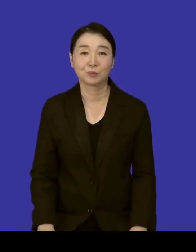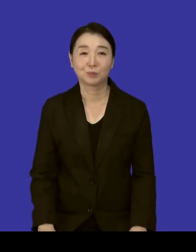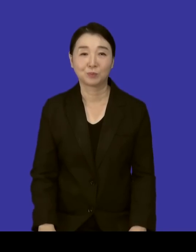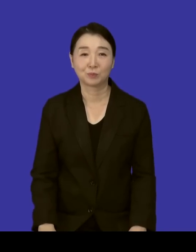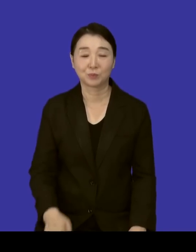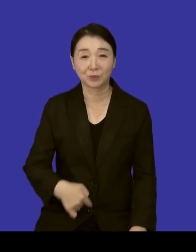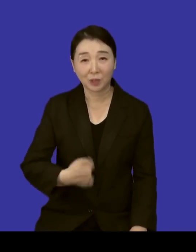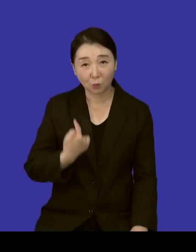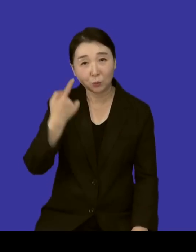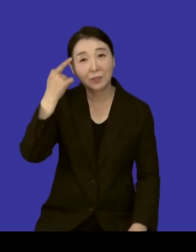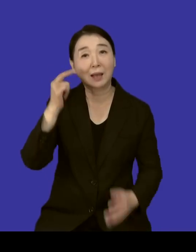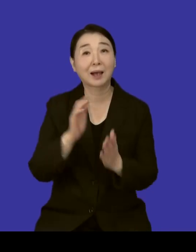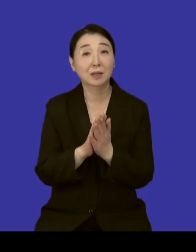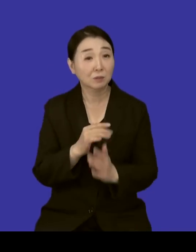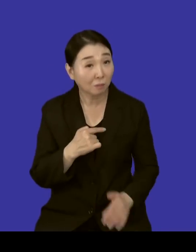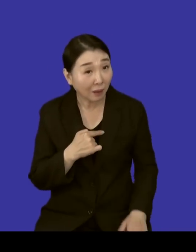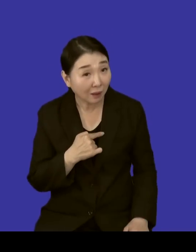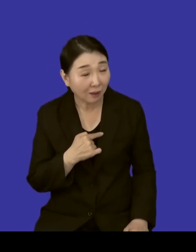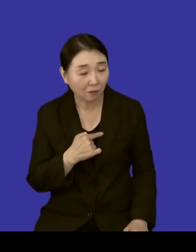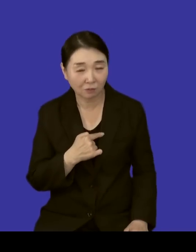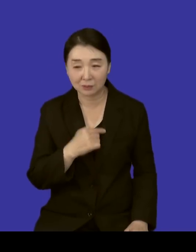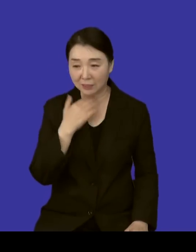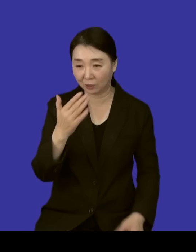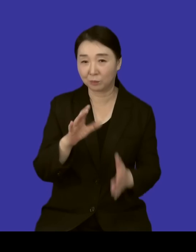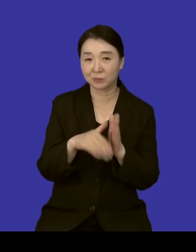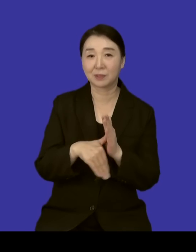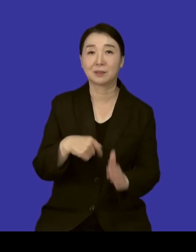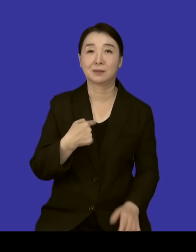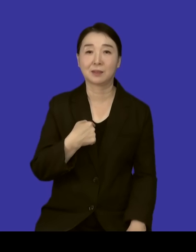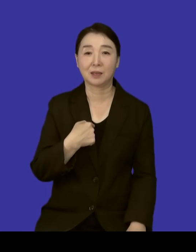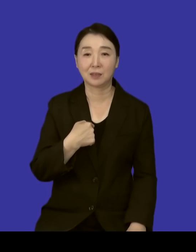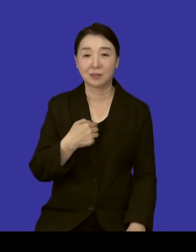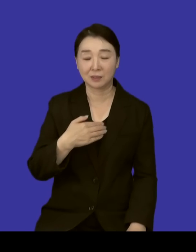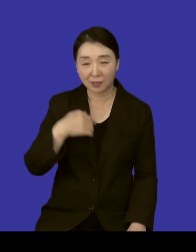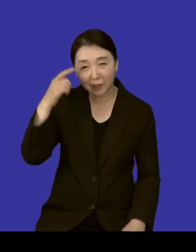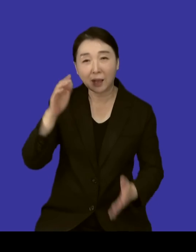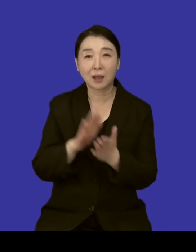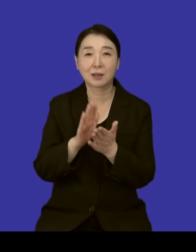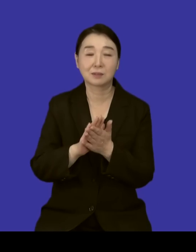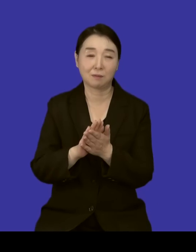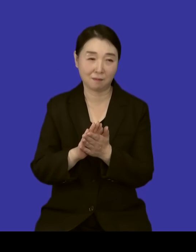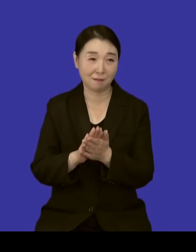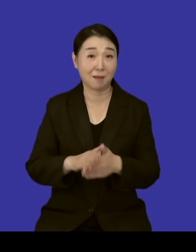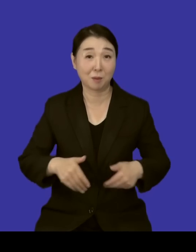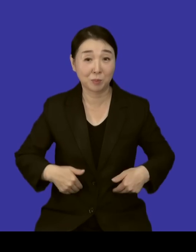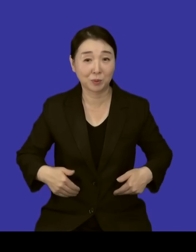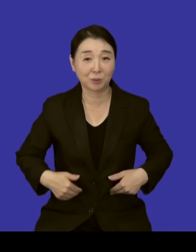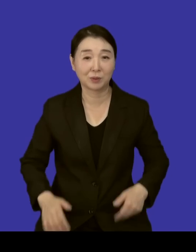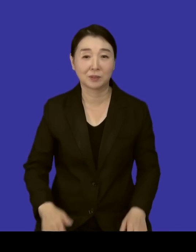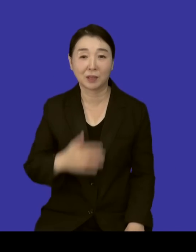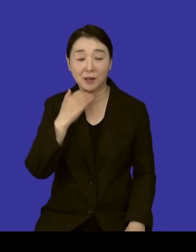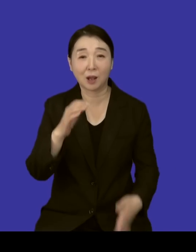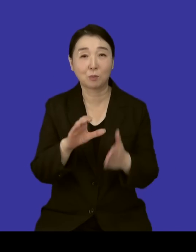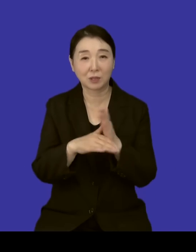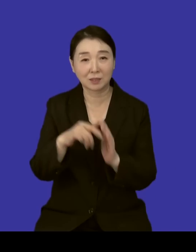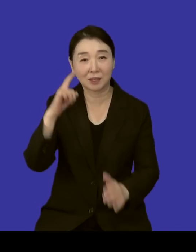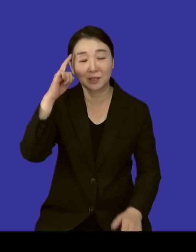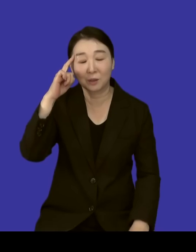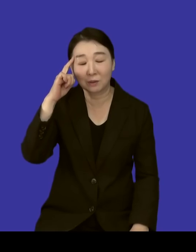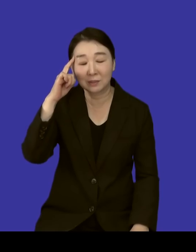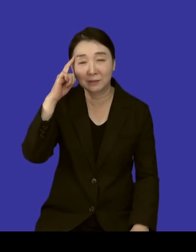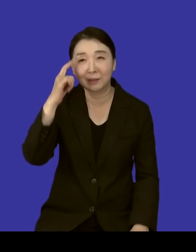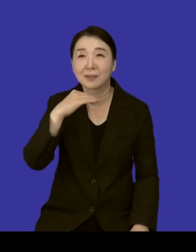혼자 알아서 살아요. 예, 이제 한 9살쯤 되니까 예. 나는 내가 내 일을 해야 되겠구나. 예, 9살에 정신 연령